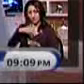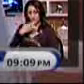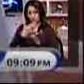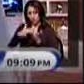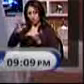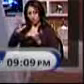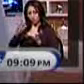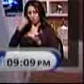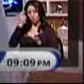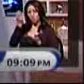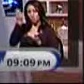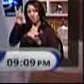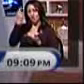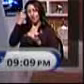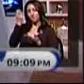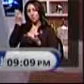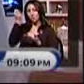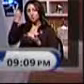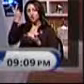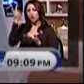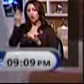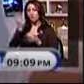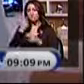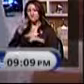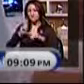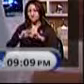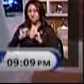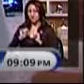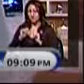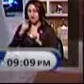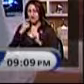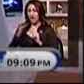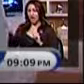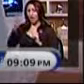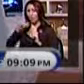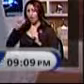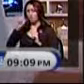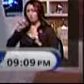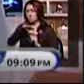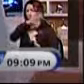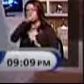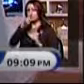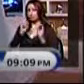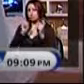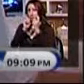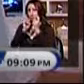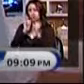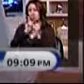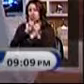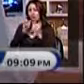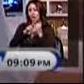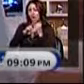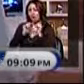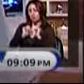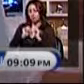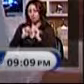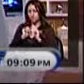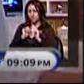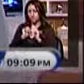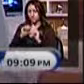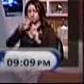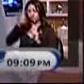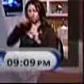كل المثقفين الذين لا ينتمون الى مشروع الاخوان المسلمين او لا يوافقون عليه هو لا يعبأ بهم